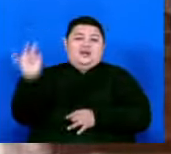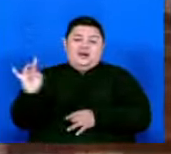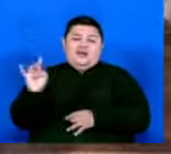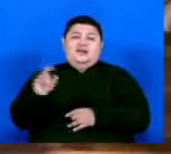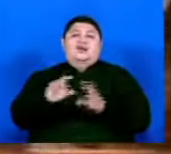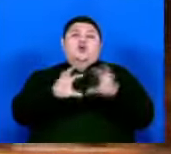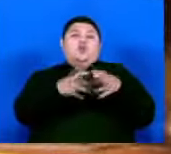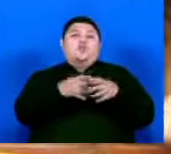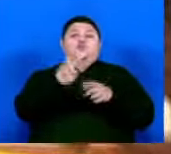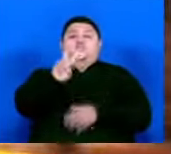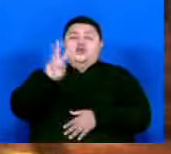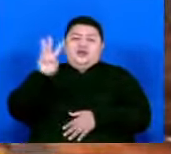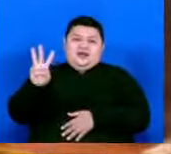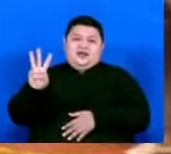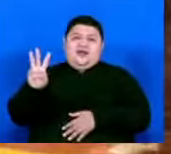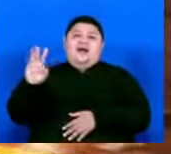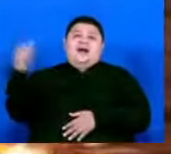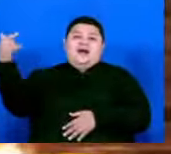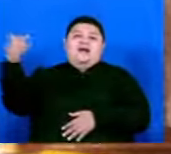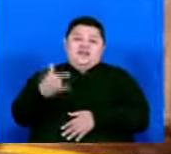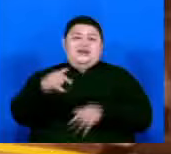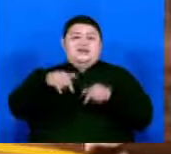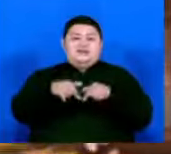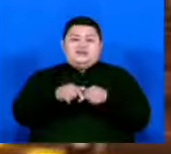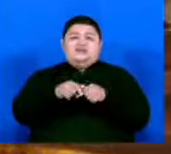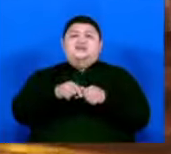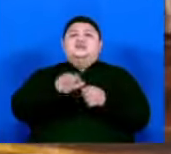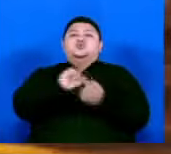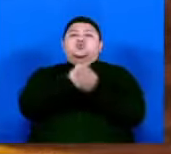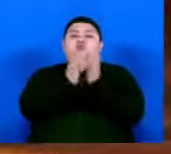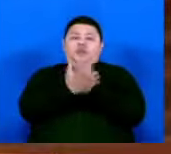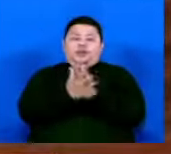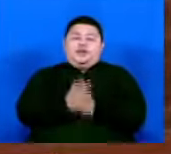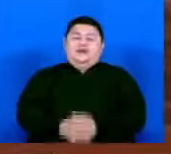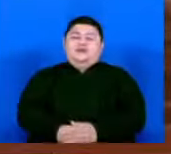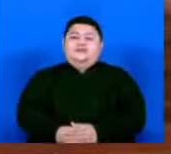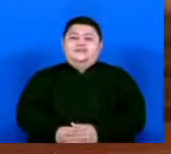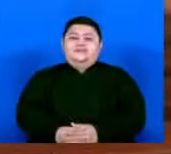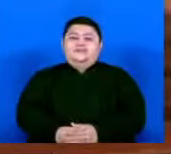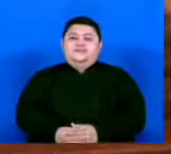3 yang akan kembali tiba di tanah air melalui Bandara Juanda, Kabupaten Sidoarjo.